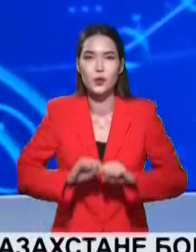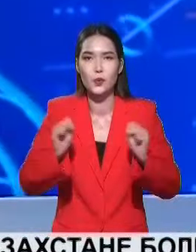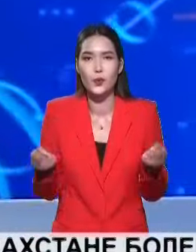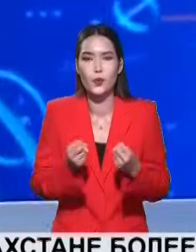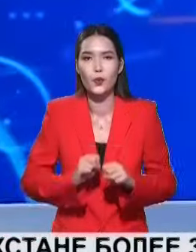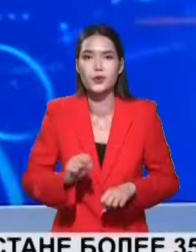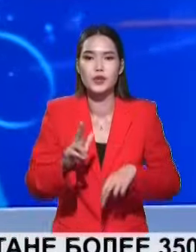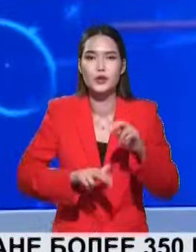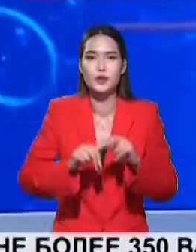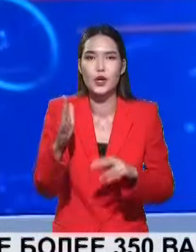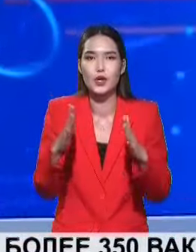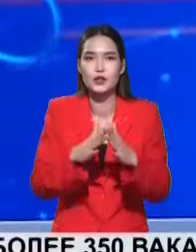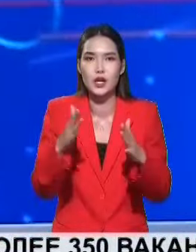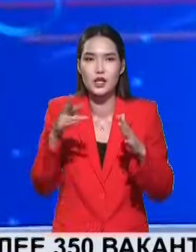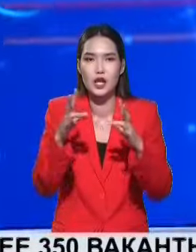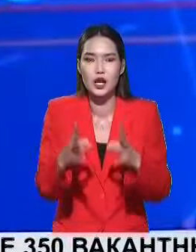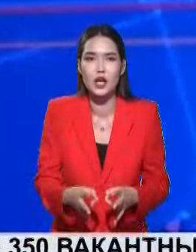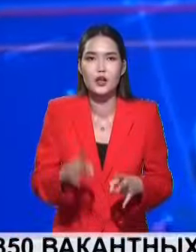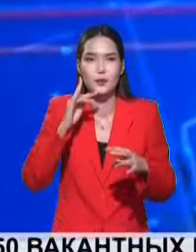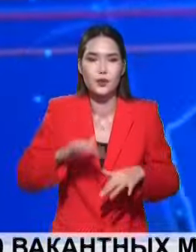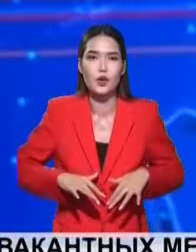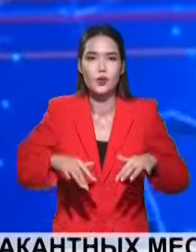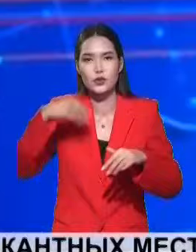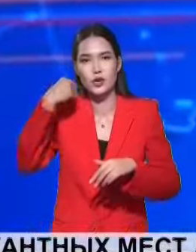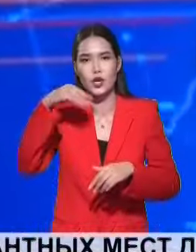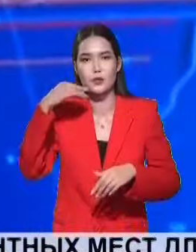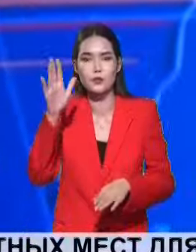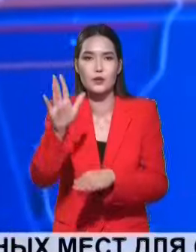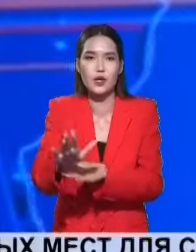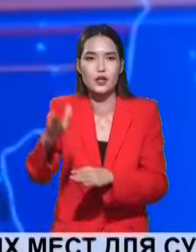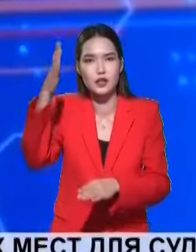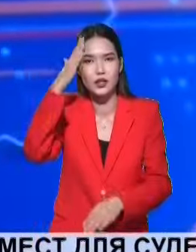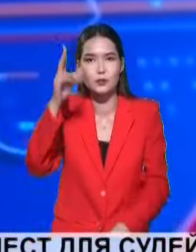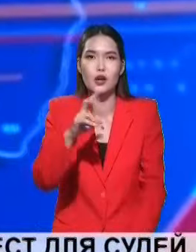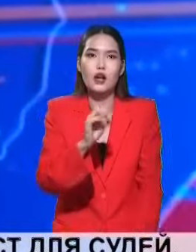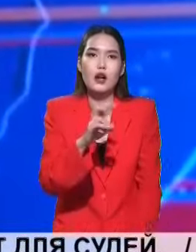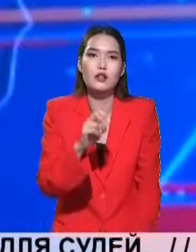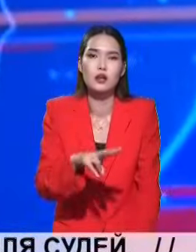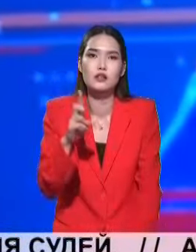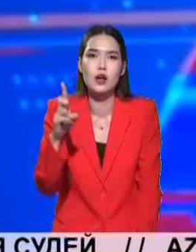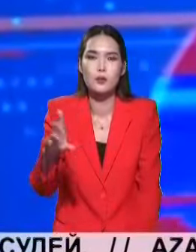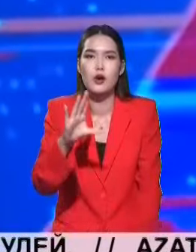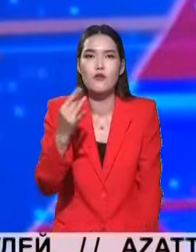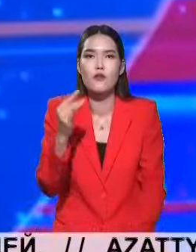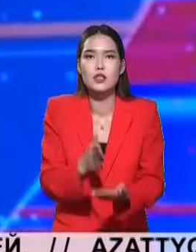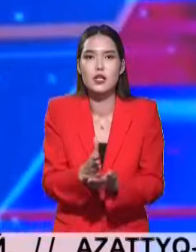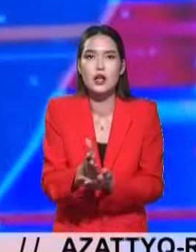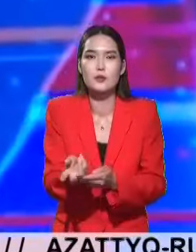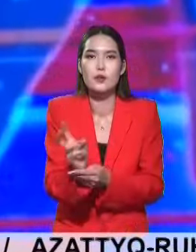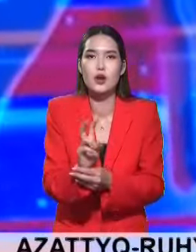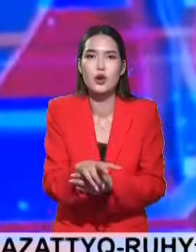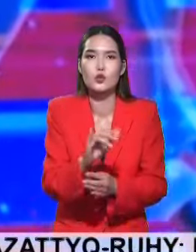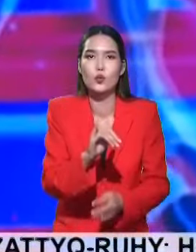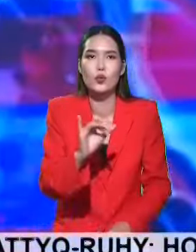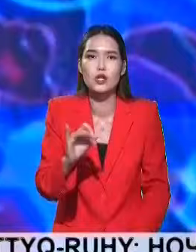Ускорить темпы строительства домов для пострадавших от паводков в Актюбинской области поручил акимату Канат Бузумбаев. Вице-премьер посетил районы